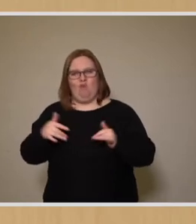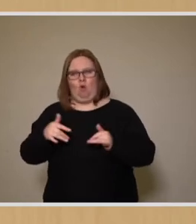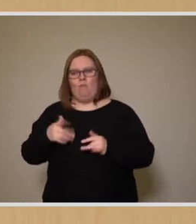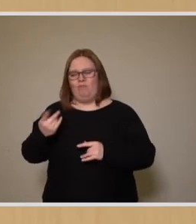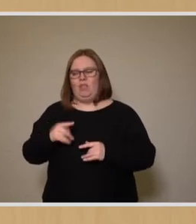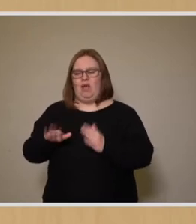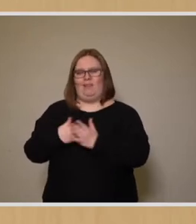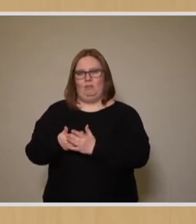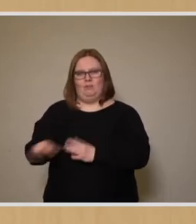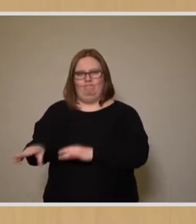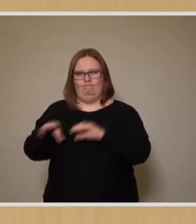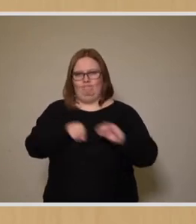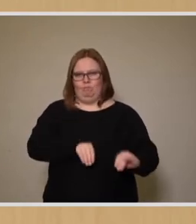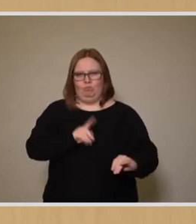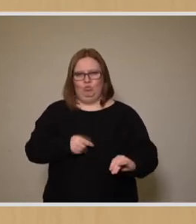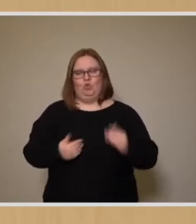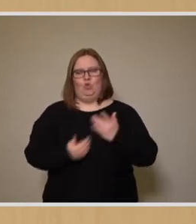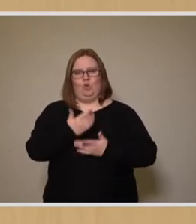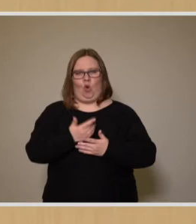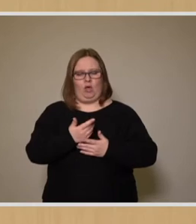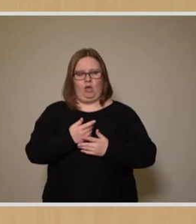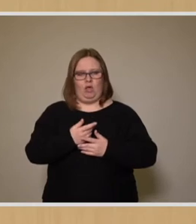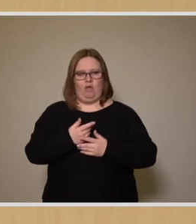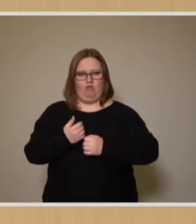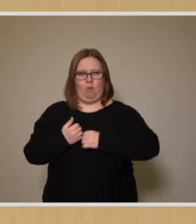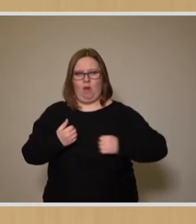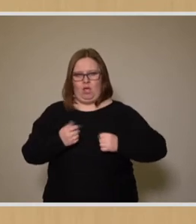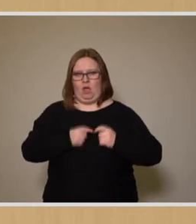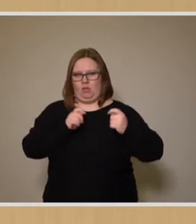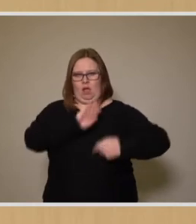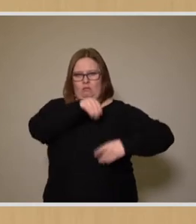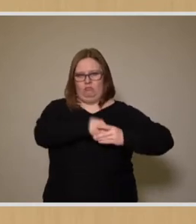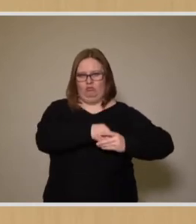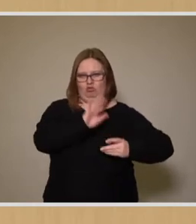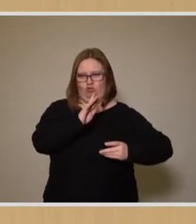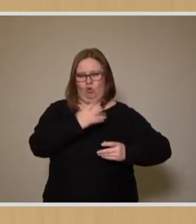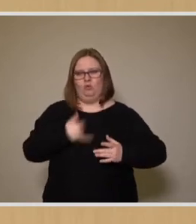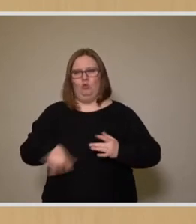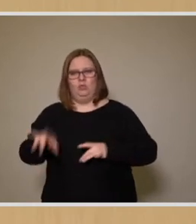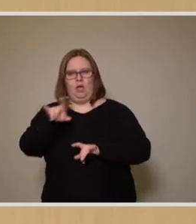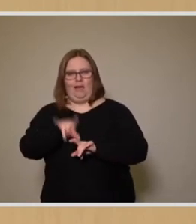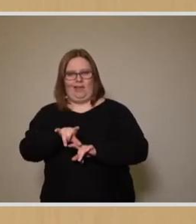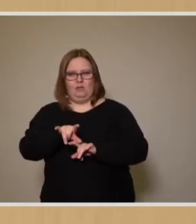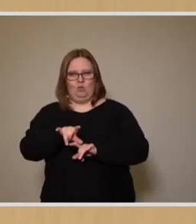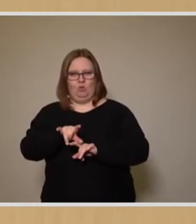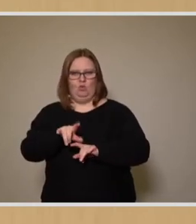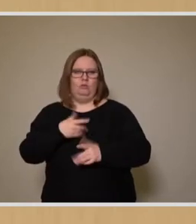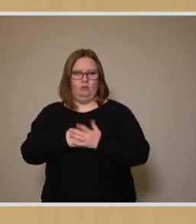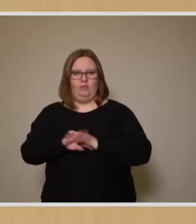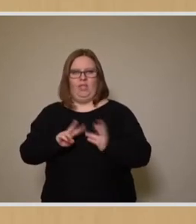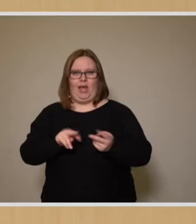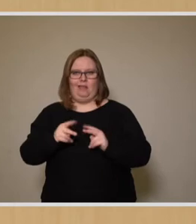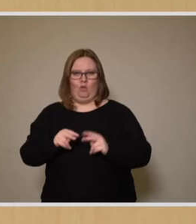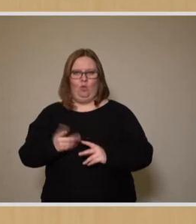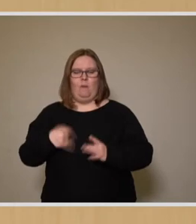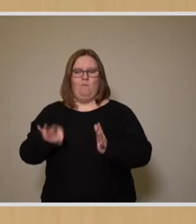ist, ja jetzt schon in die neue Fassung des linken Antrages eingeflossen und die Ergänzungen und damit sozusagen Änderungen